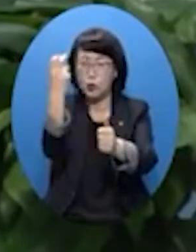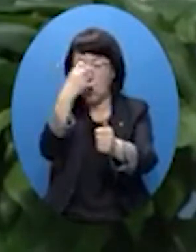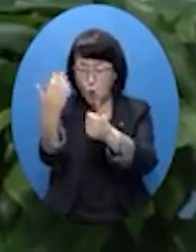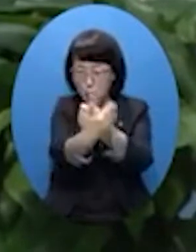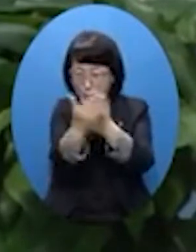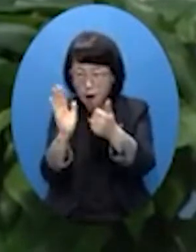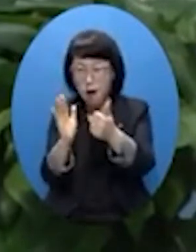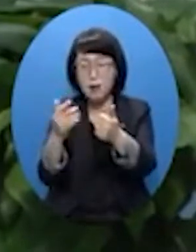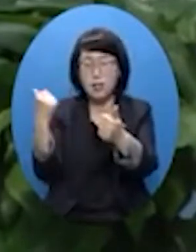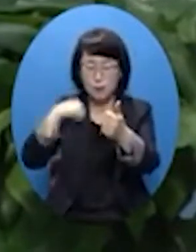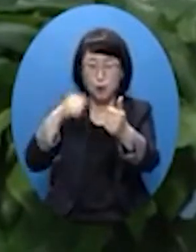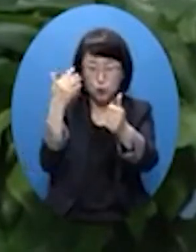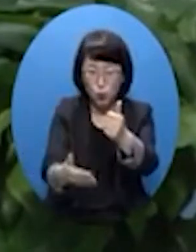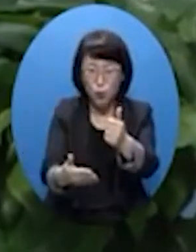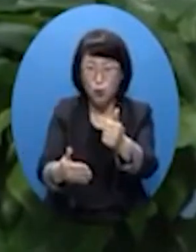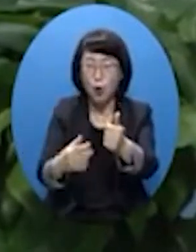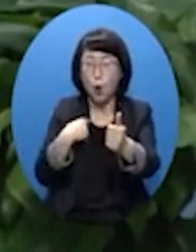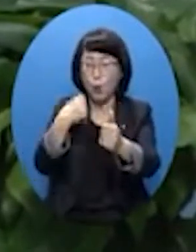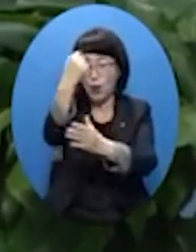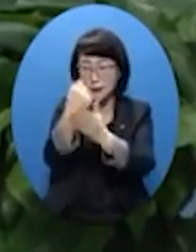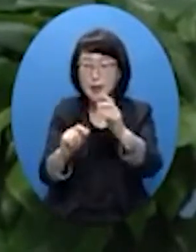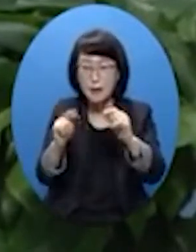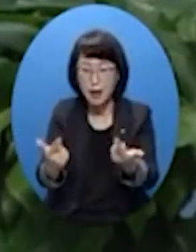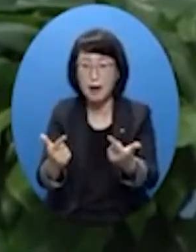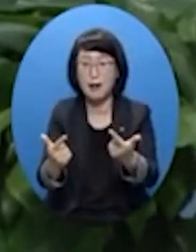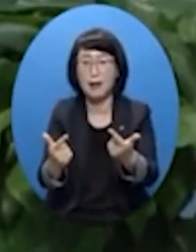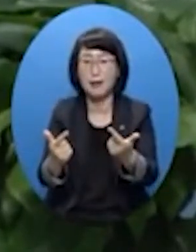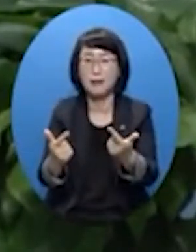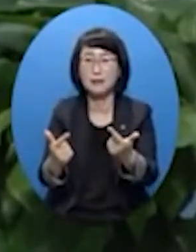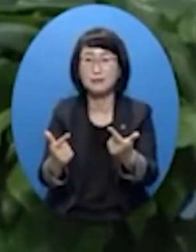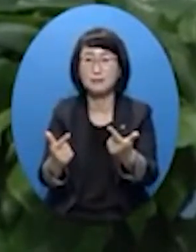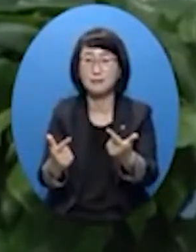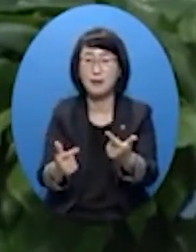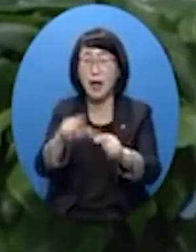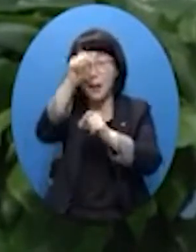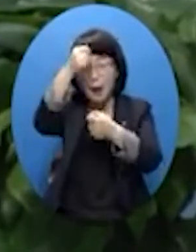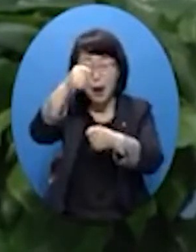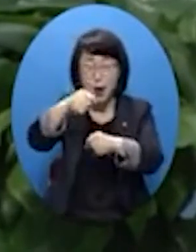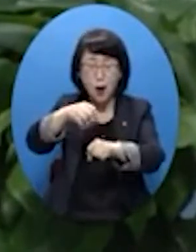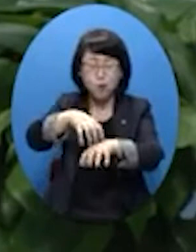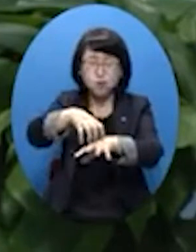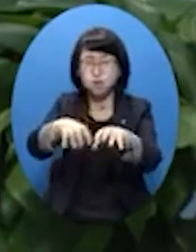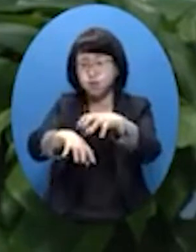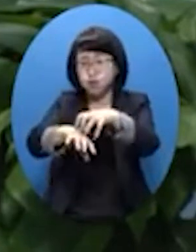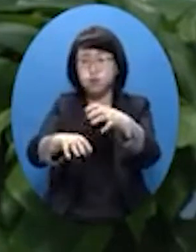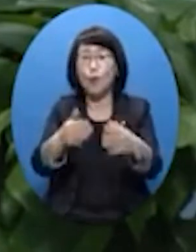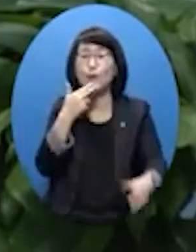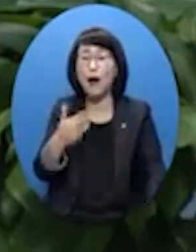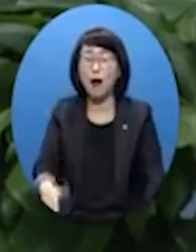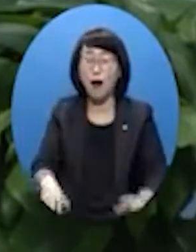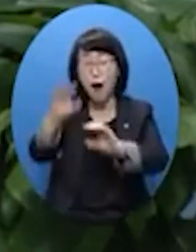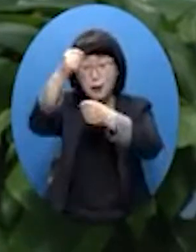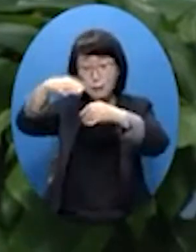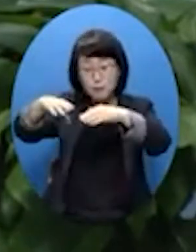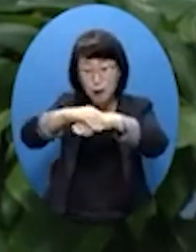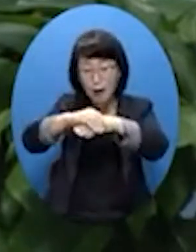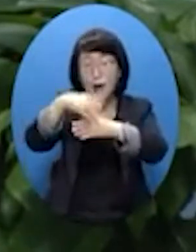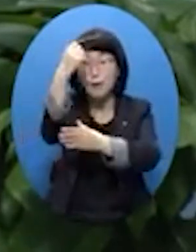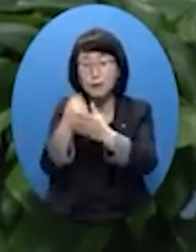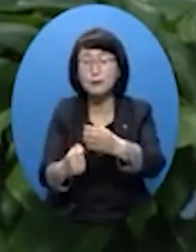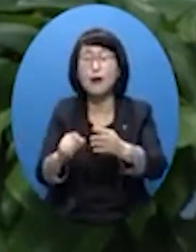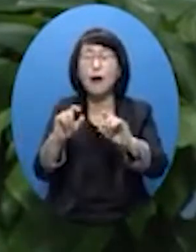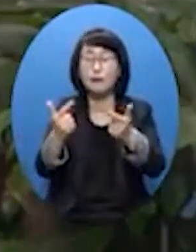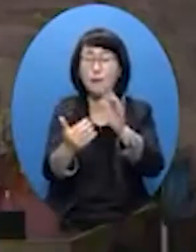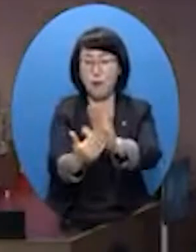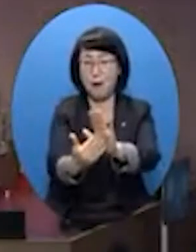주셔서 옷이 헤어지지 아니하고 발도 부르지 아니하고 신발도 해지 않게 만들어